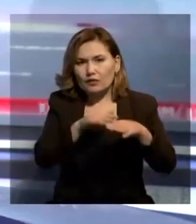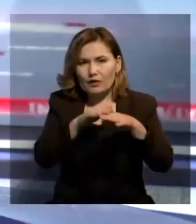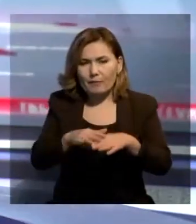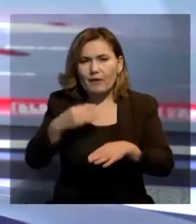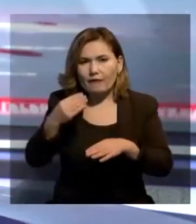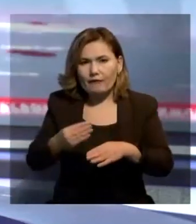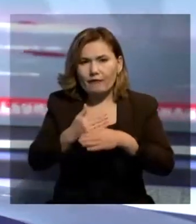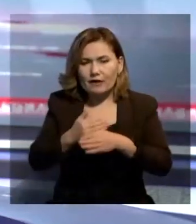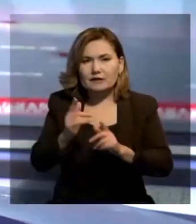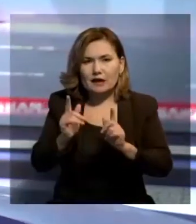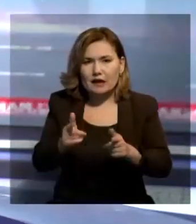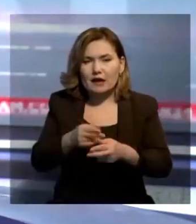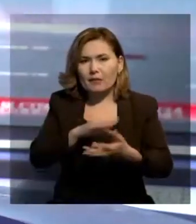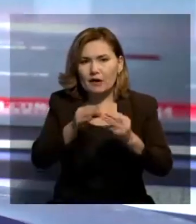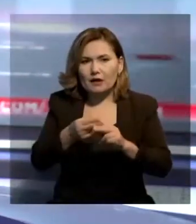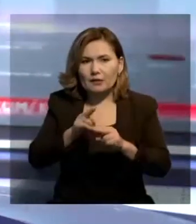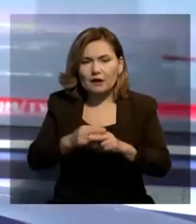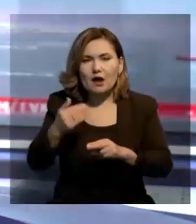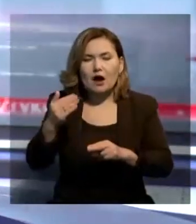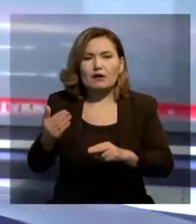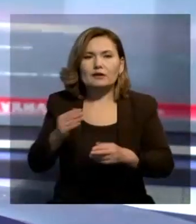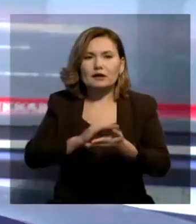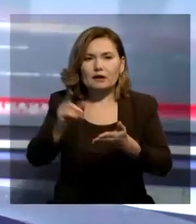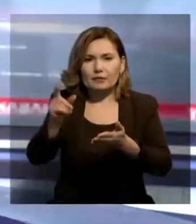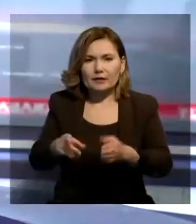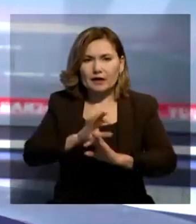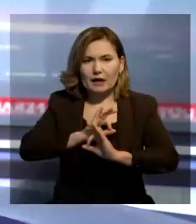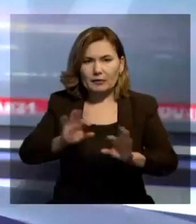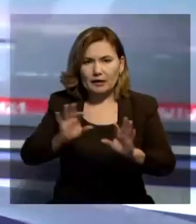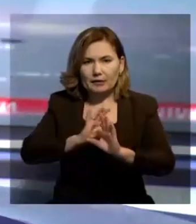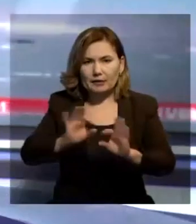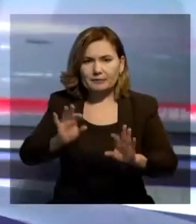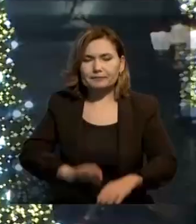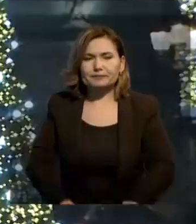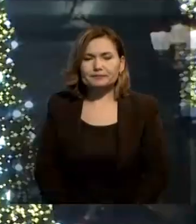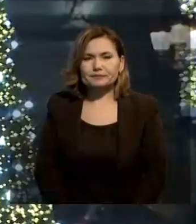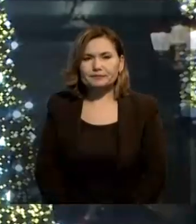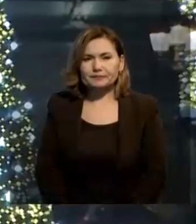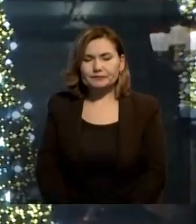Ал инвестицияға өзім кепілдік беремін деді. Қорған Қонысбайұлы рет-ретімен.